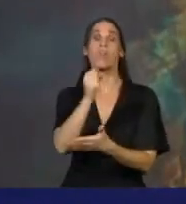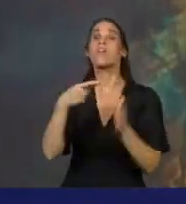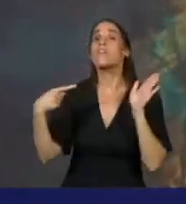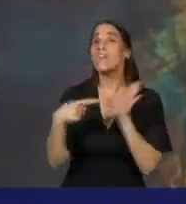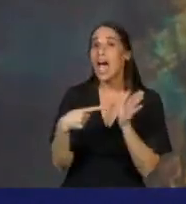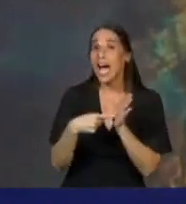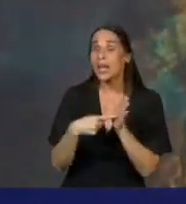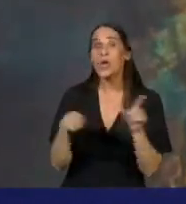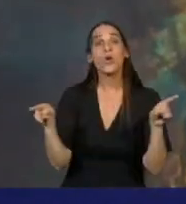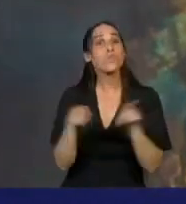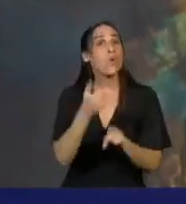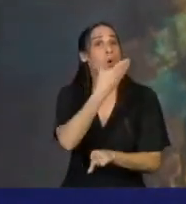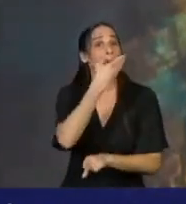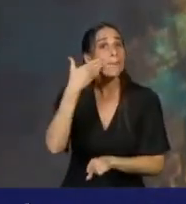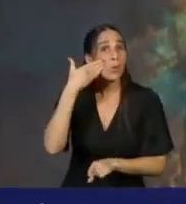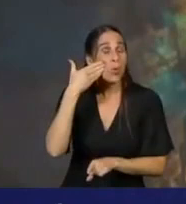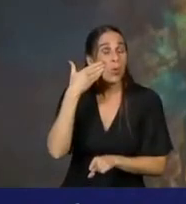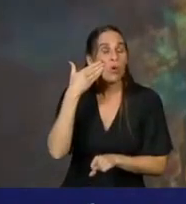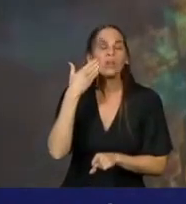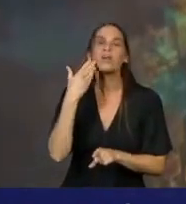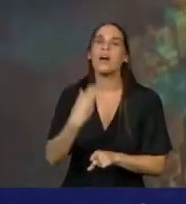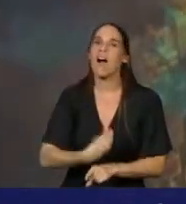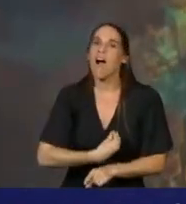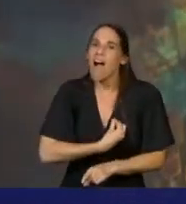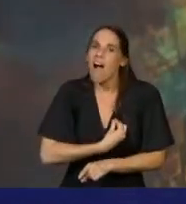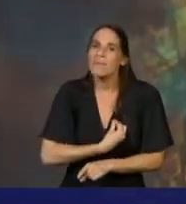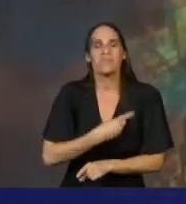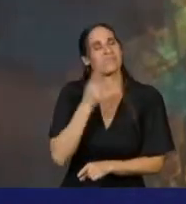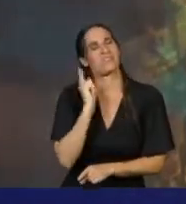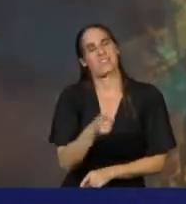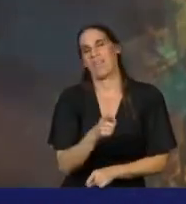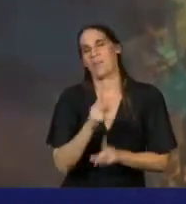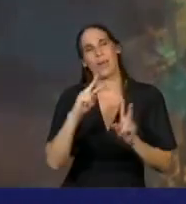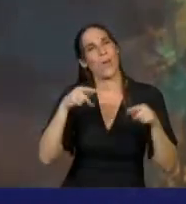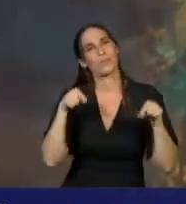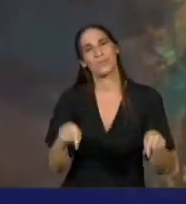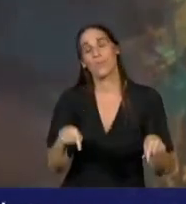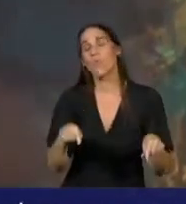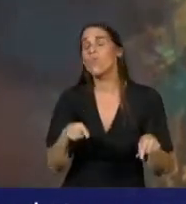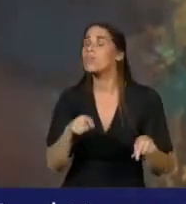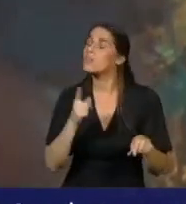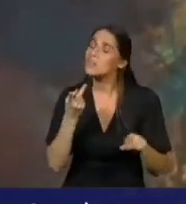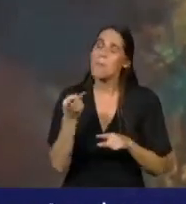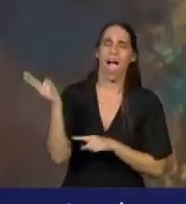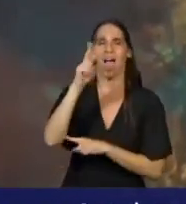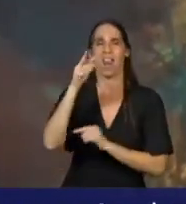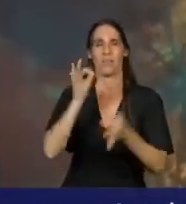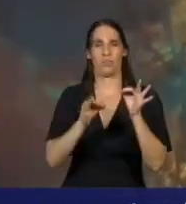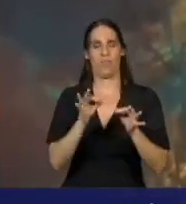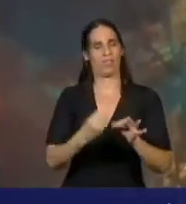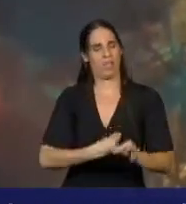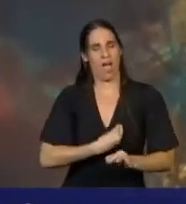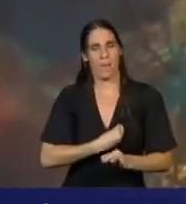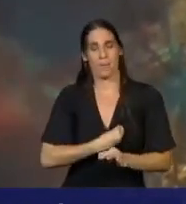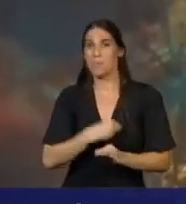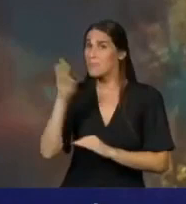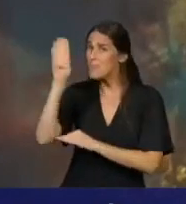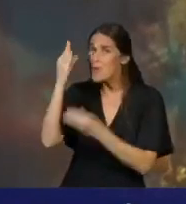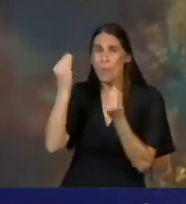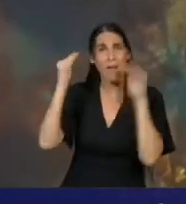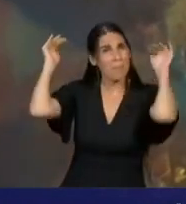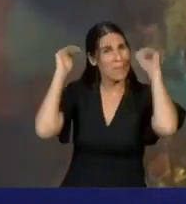ולכן, כמו ביום כיפור, מידת הרחמים חייבת לנצח גם אצלנו את מידת הדין. נתניהו בדרך